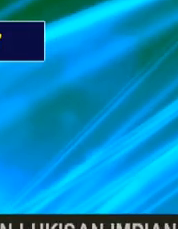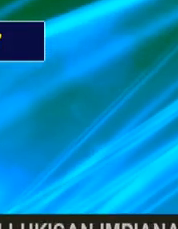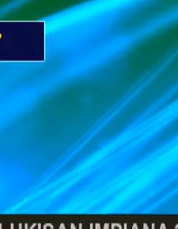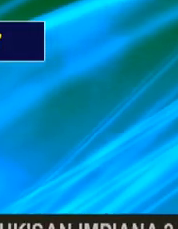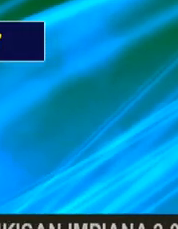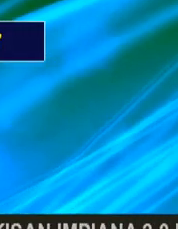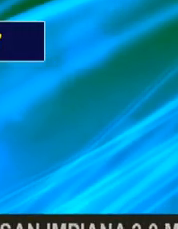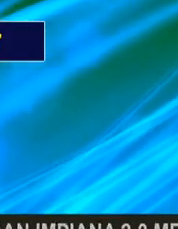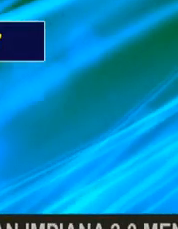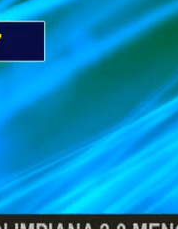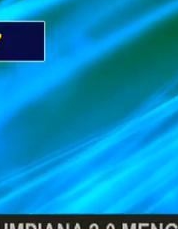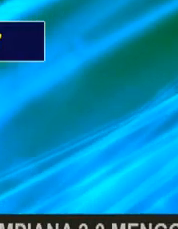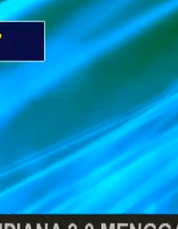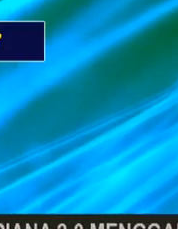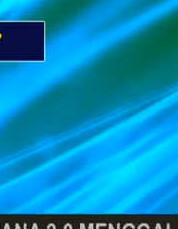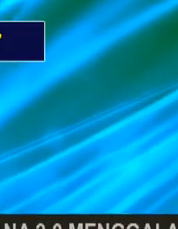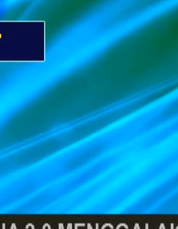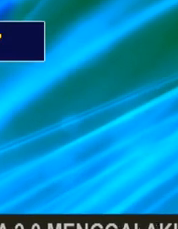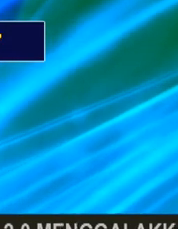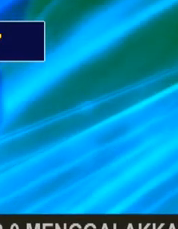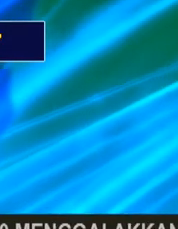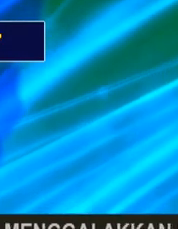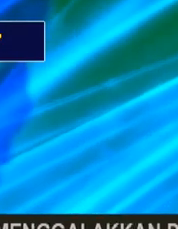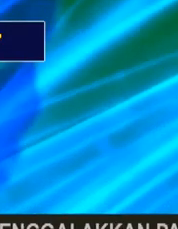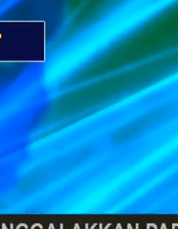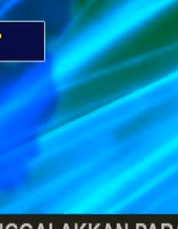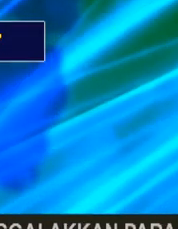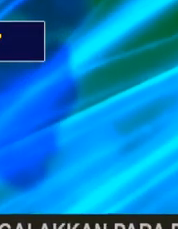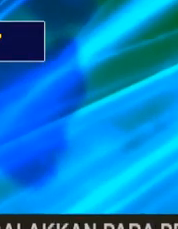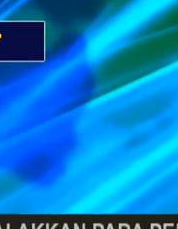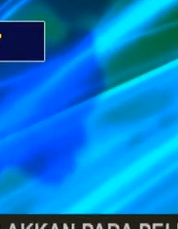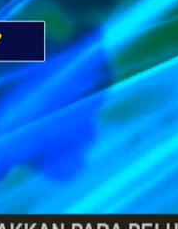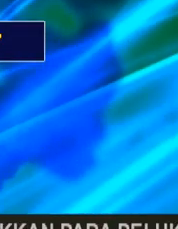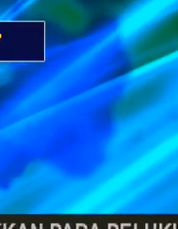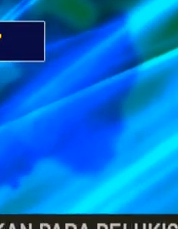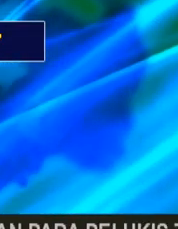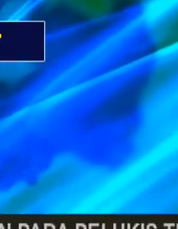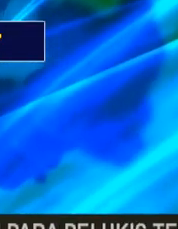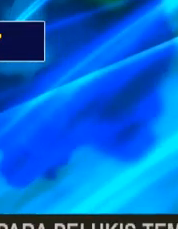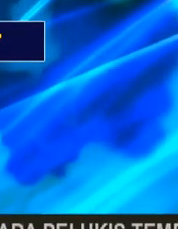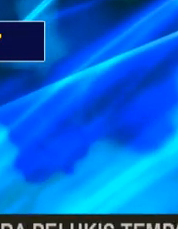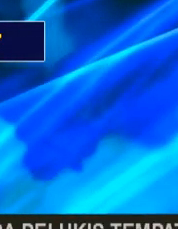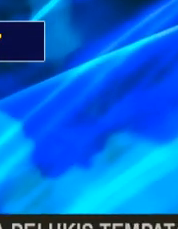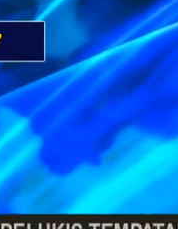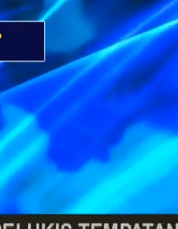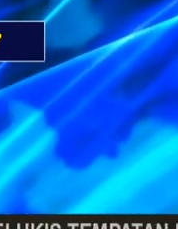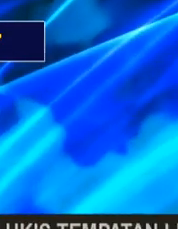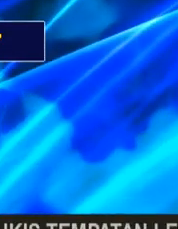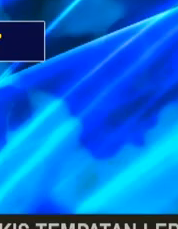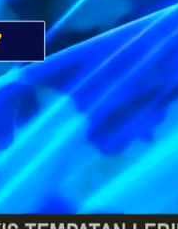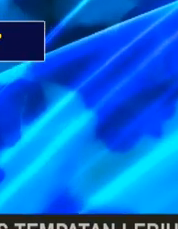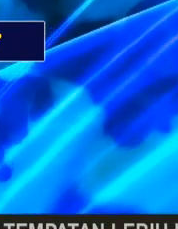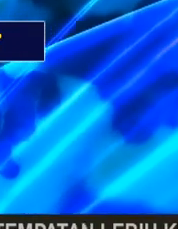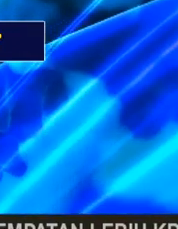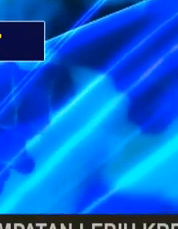cash-cash terakhir jangkitan tempat and combining dilaporkan pada enam melalui merekalah jumlah ke simport sejak kejangkitan